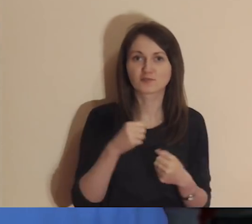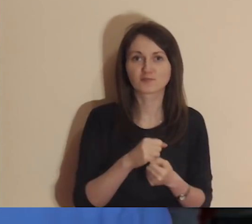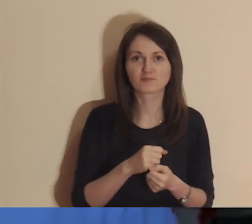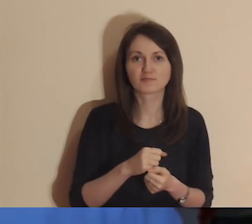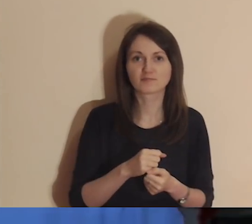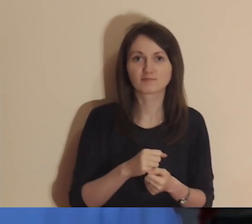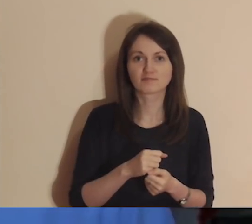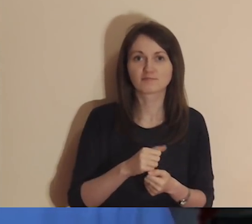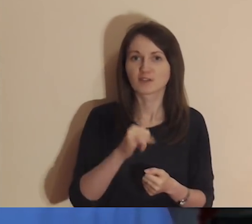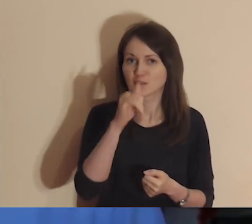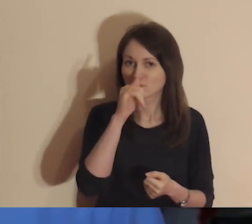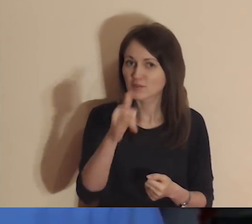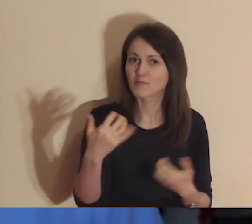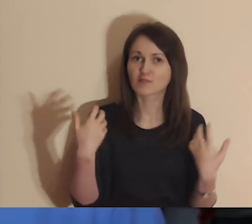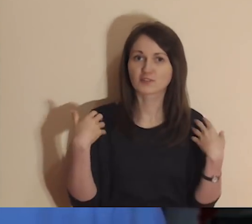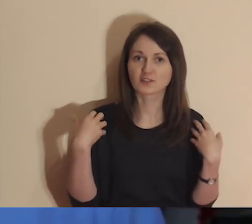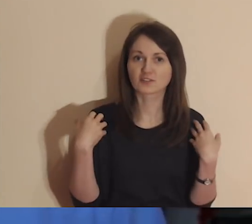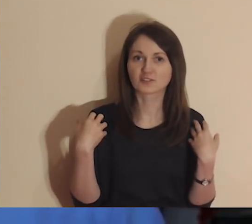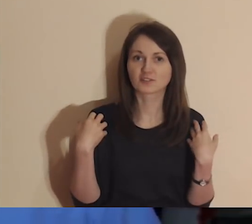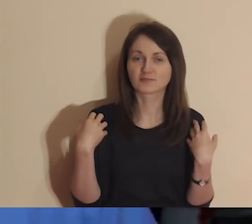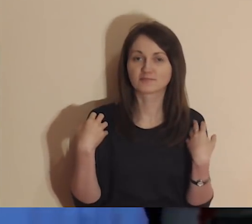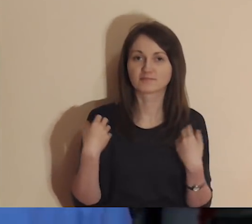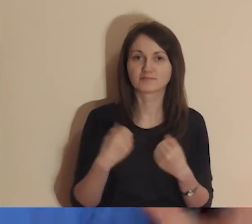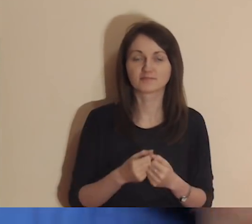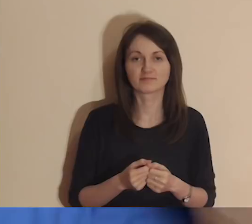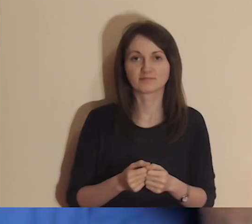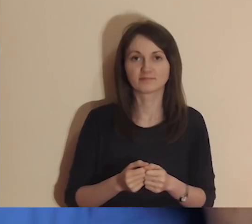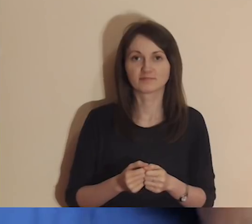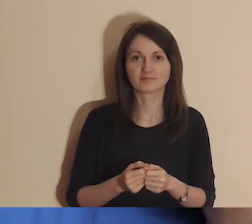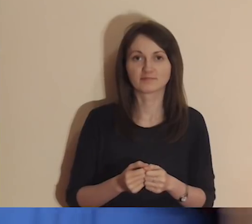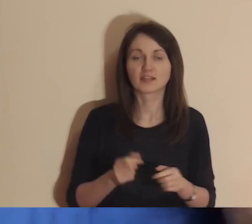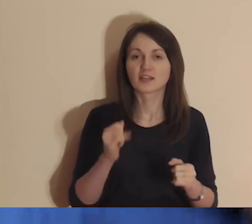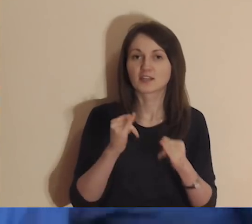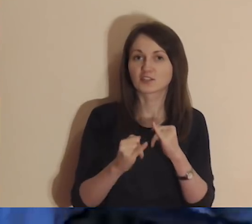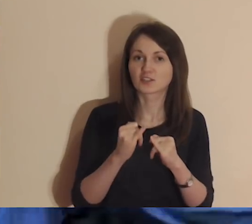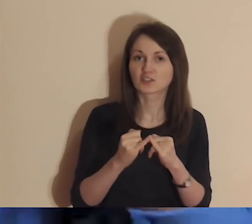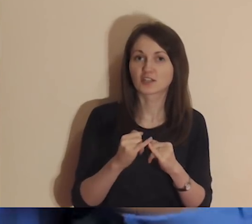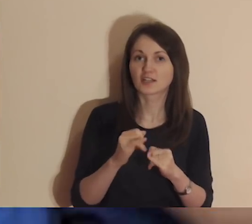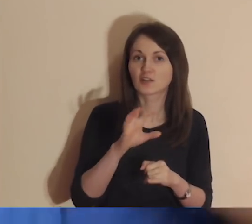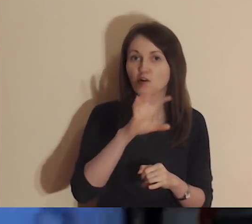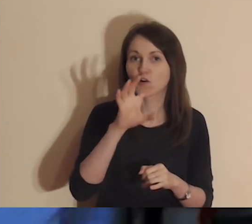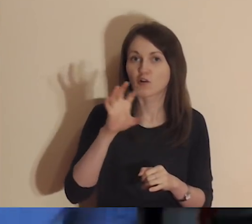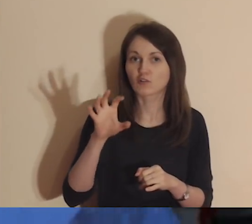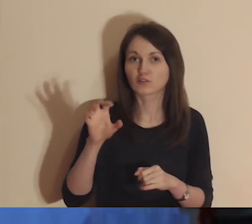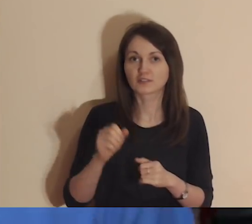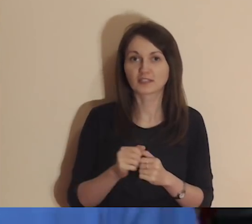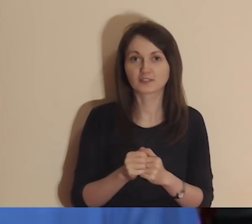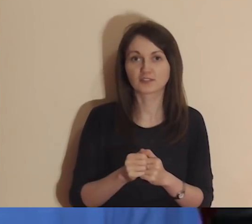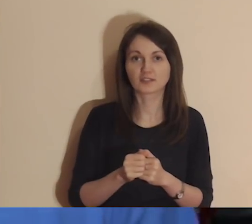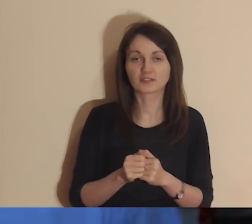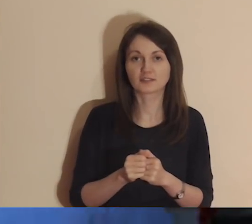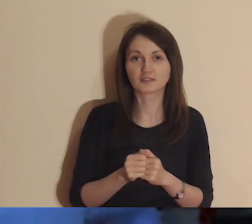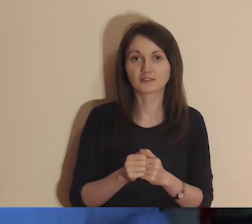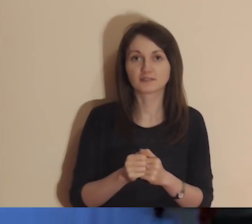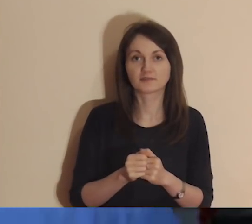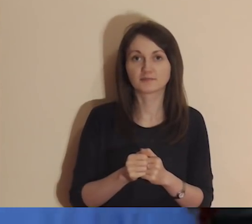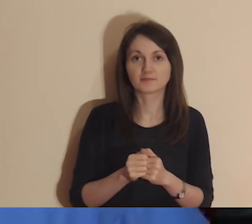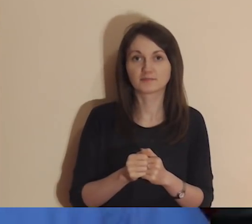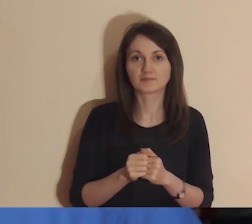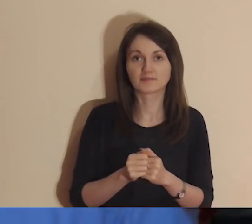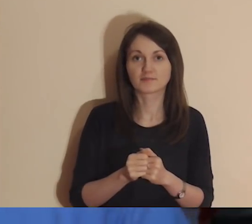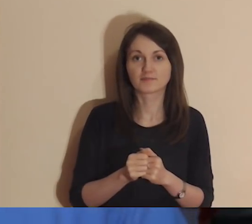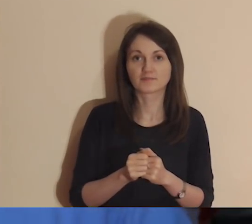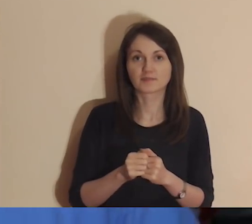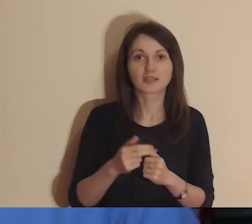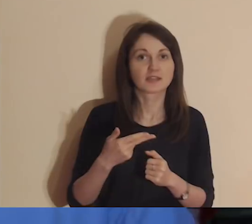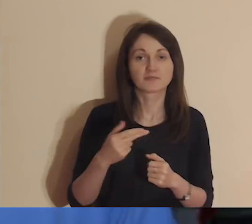bardzo ważnych rzeczach w życiu, bez których nie da się żyć i czasami korzystamy z jednej rzeczy, a czasami z tej drugiej. Jeśli oglądacie tę